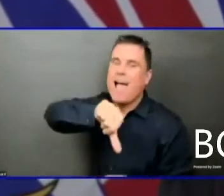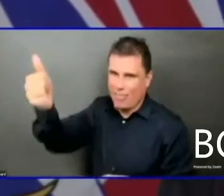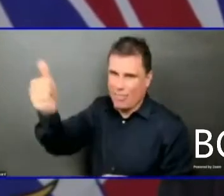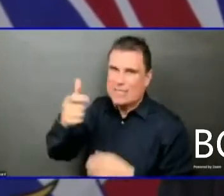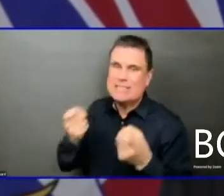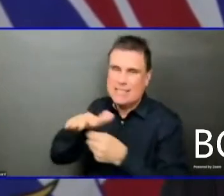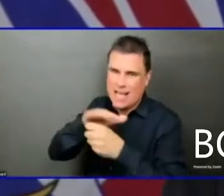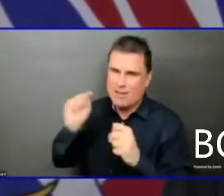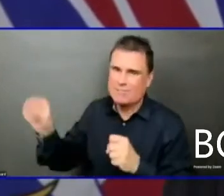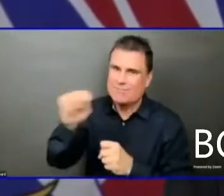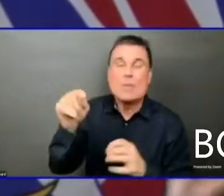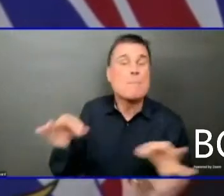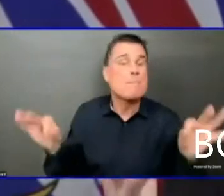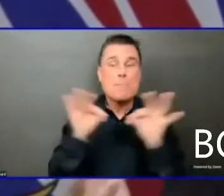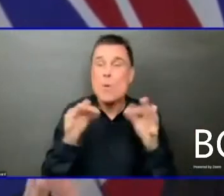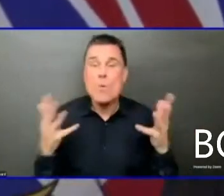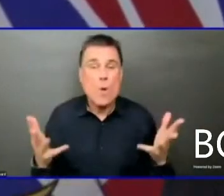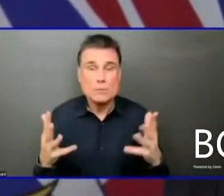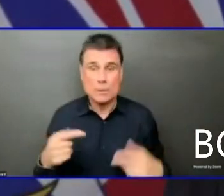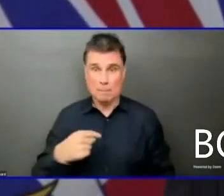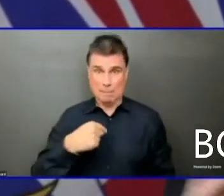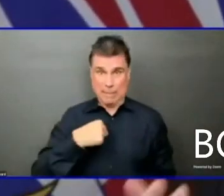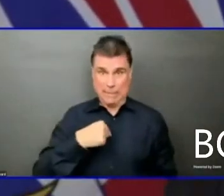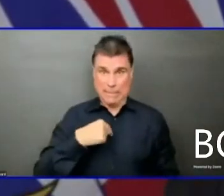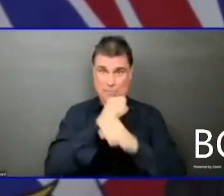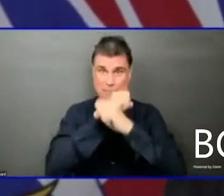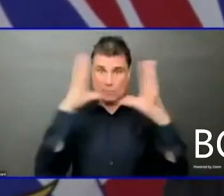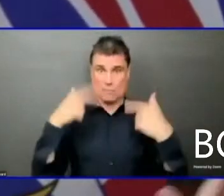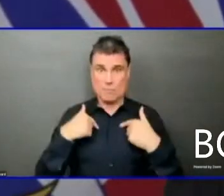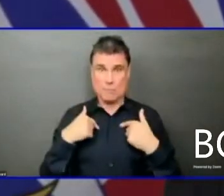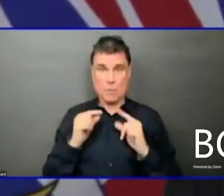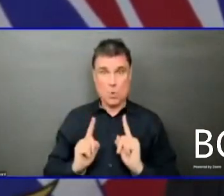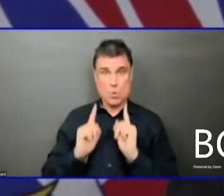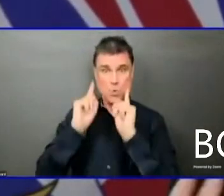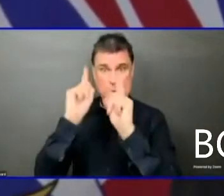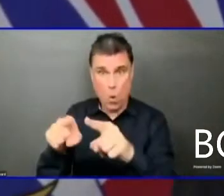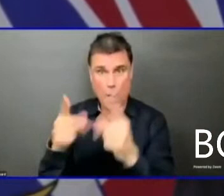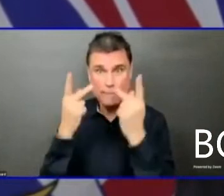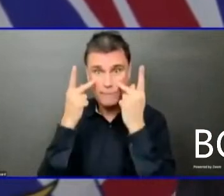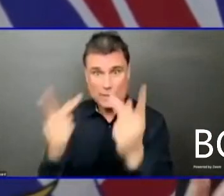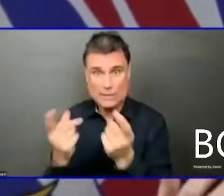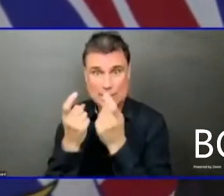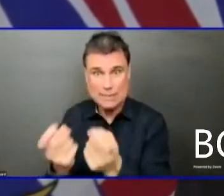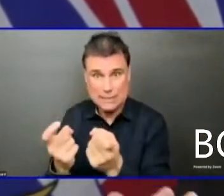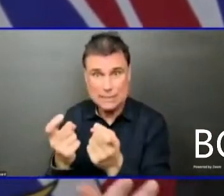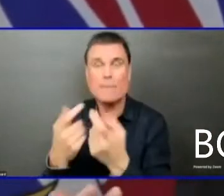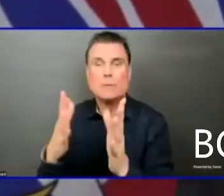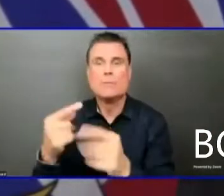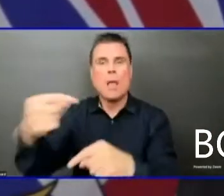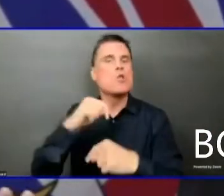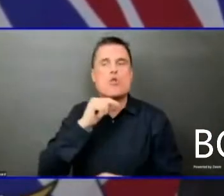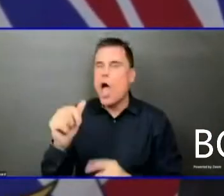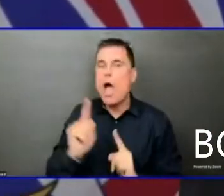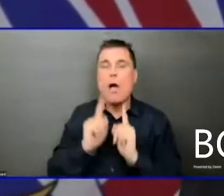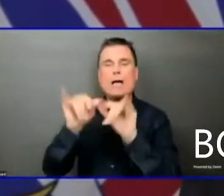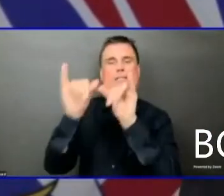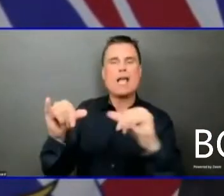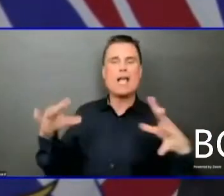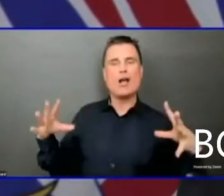要去度假，去 visit 这个就是苍白的。他说了我是说，他说我们那是visit